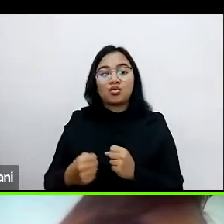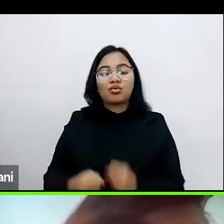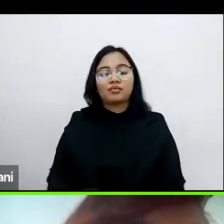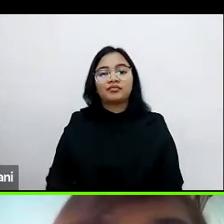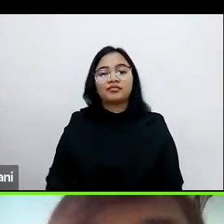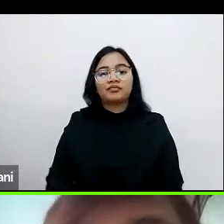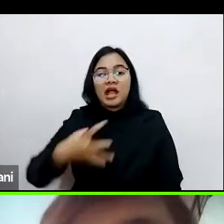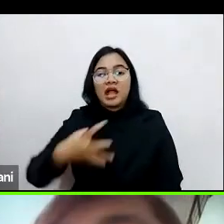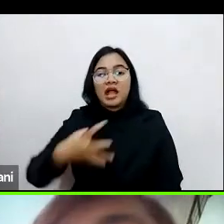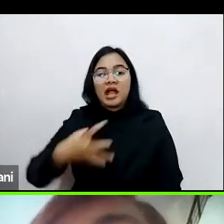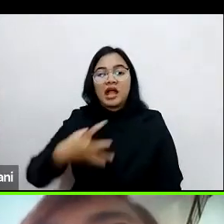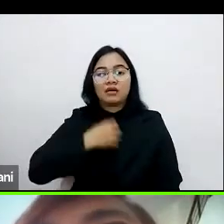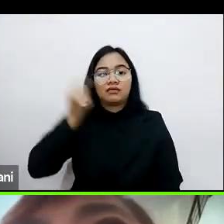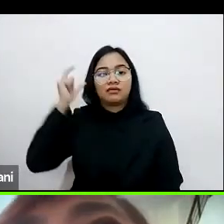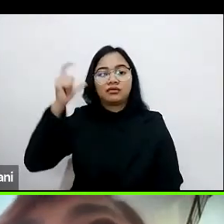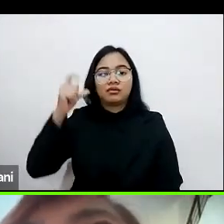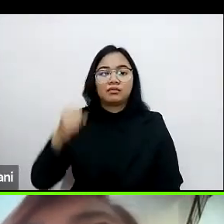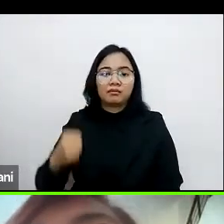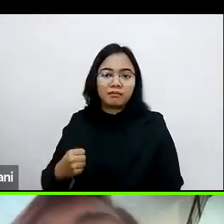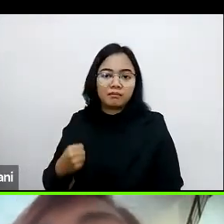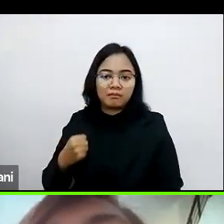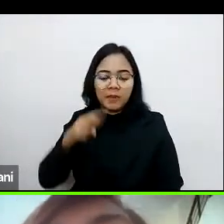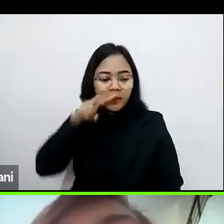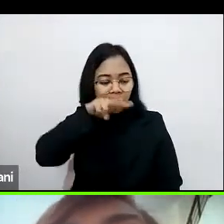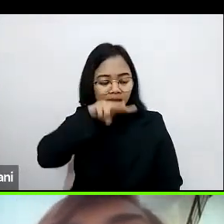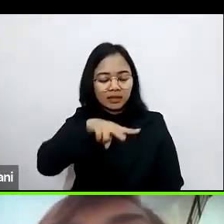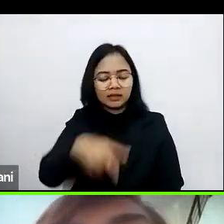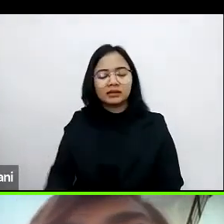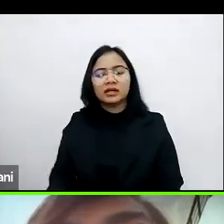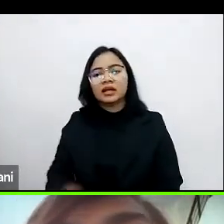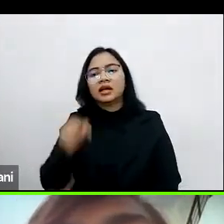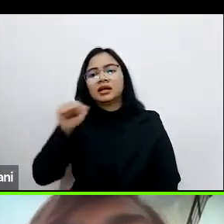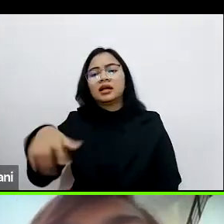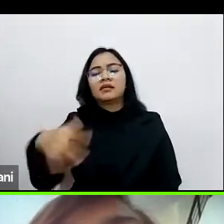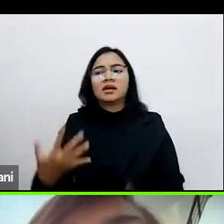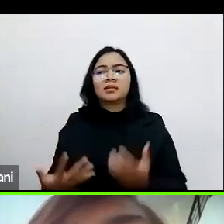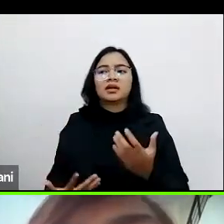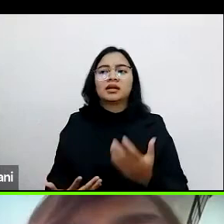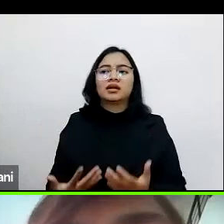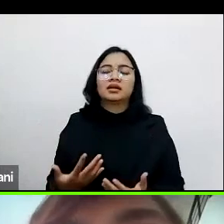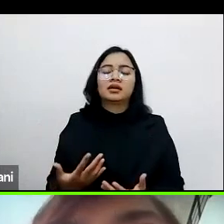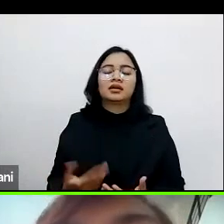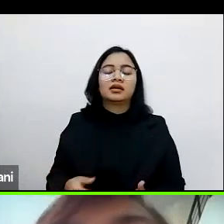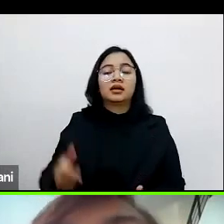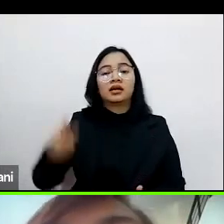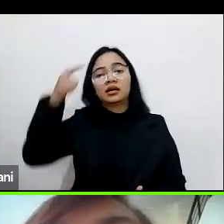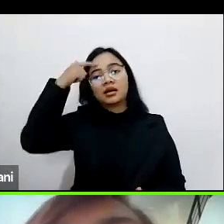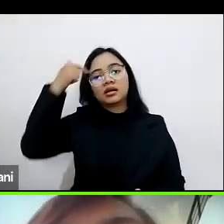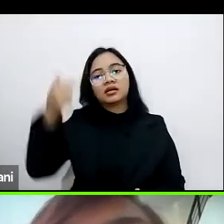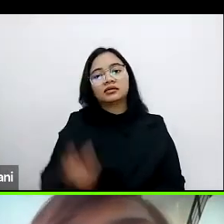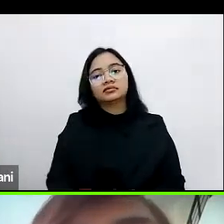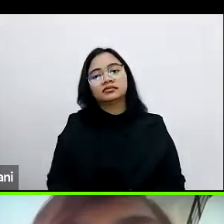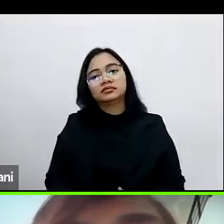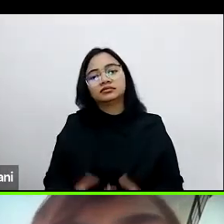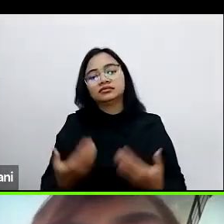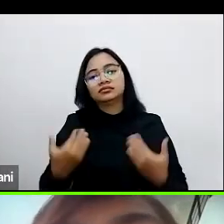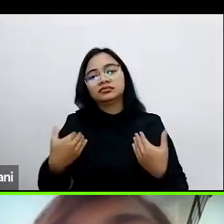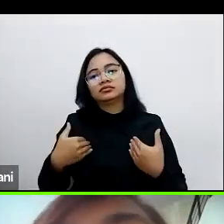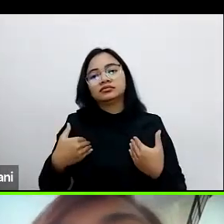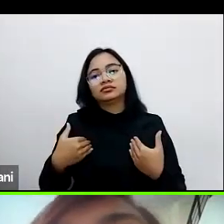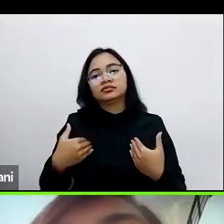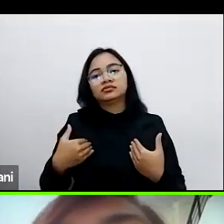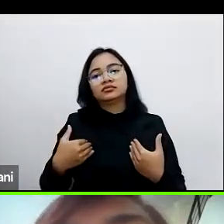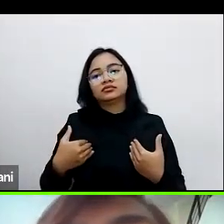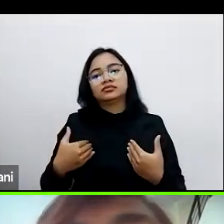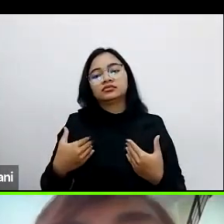bisa dipenuhi seperti itu. Nah, ini apa namanya yang karena yang tadi ya udah